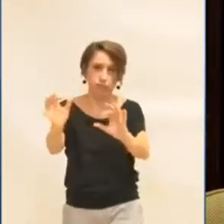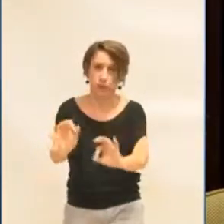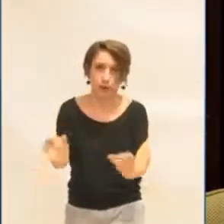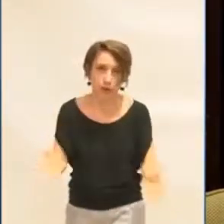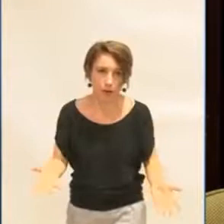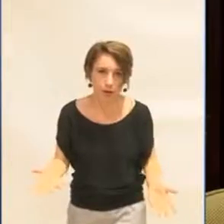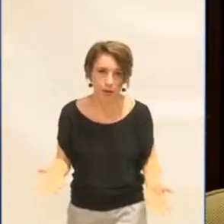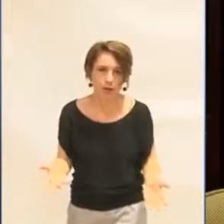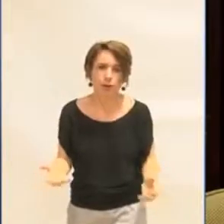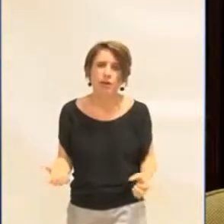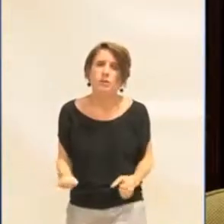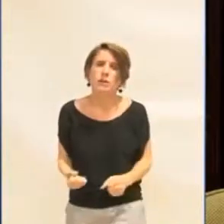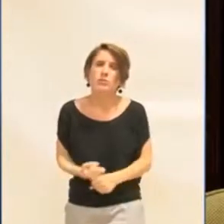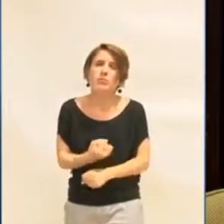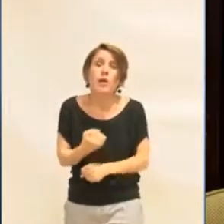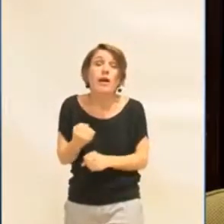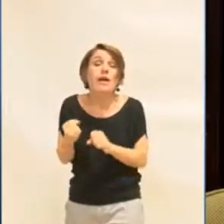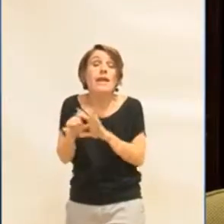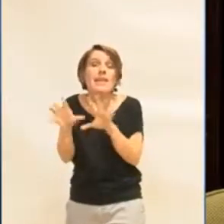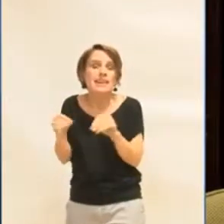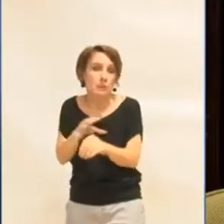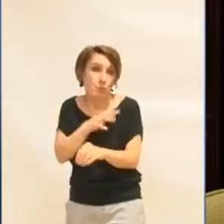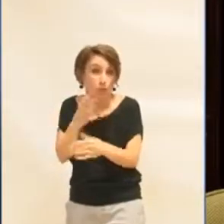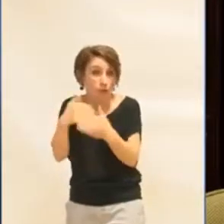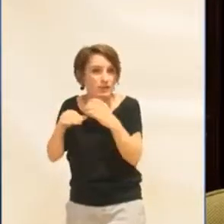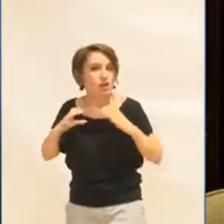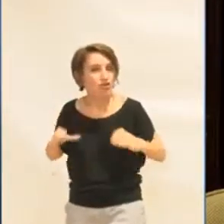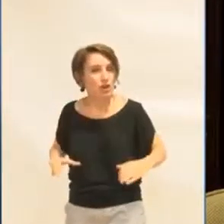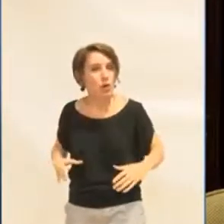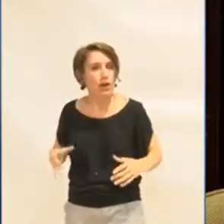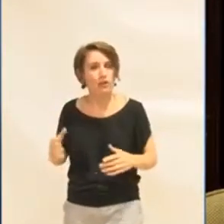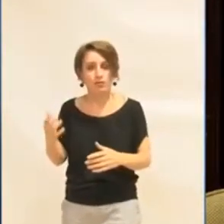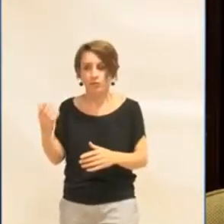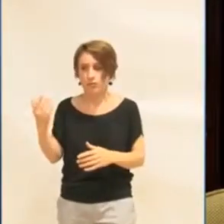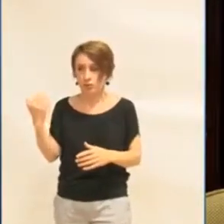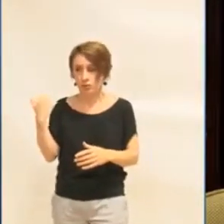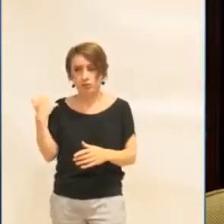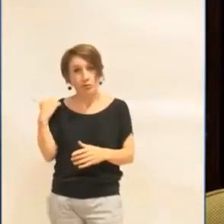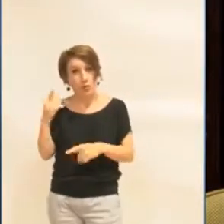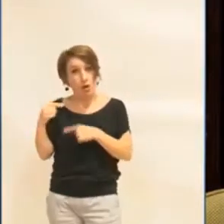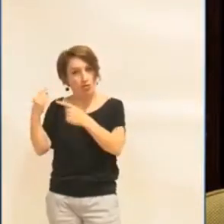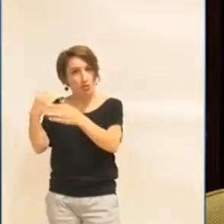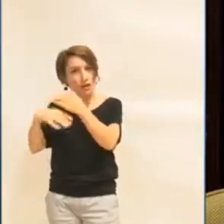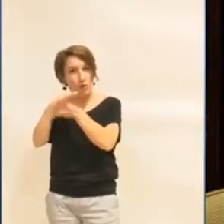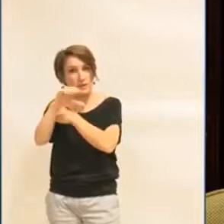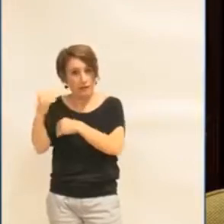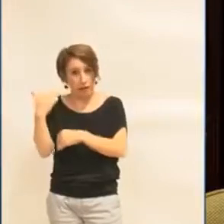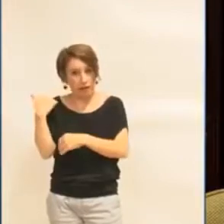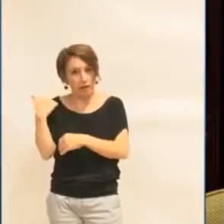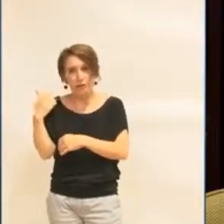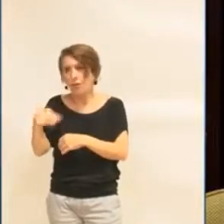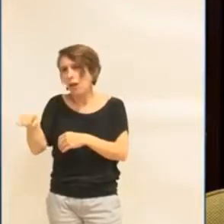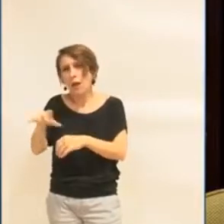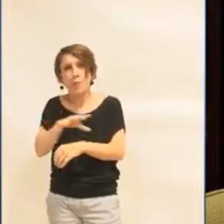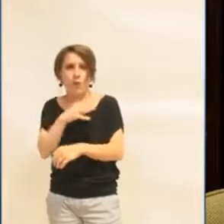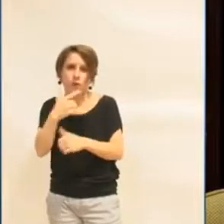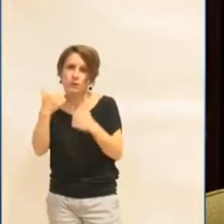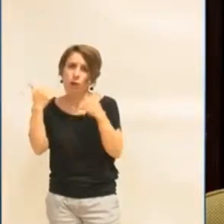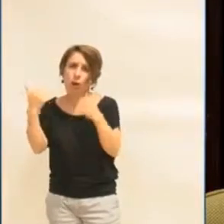une équipe d'enseignants dans ce collège, moi j'étais à un CA il y a quelques jours, qui est vraiment remarquable, qui fait un gros boulot.